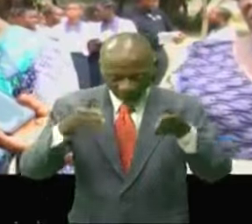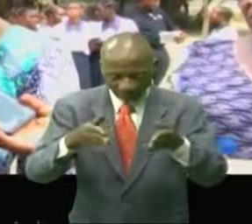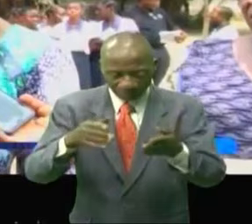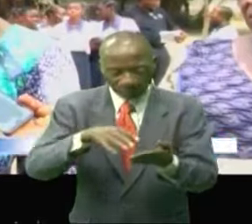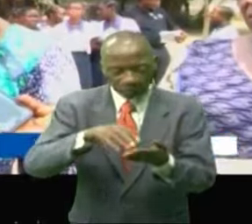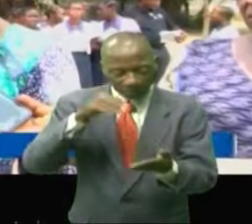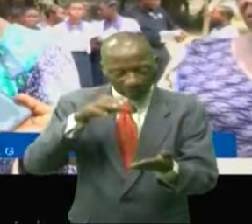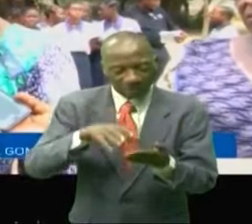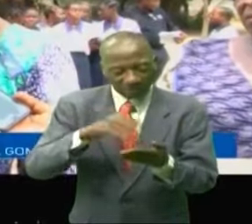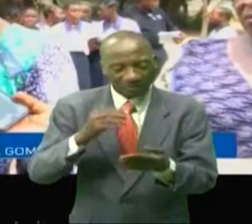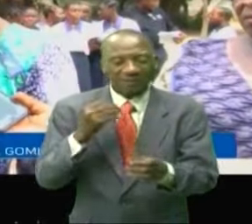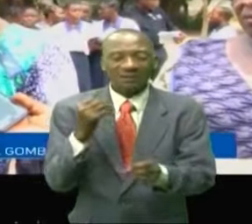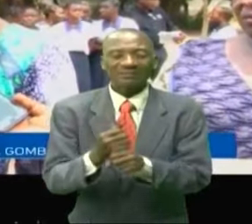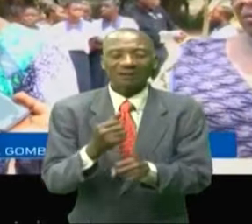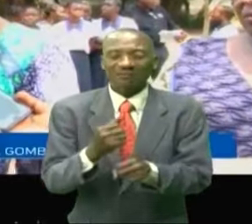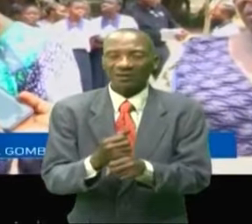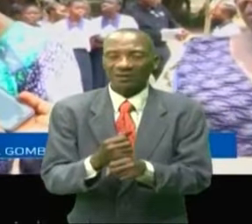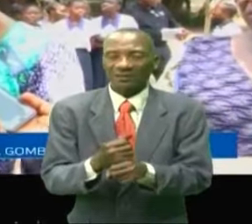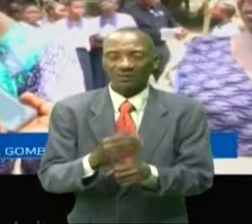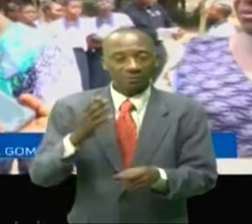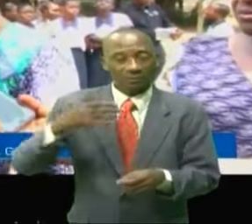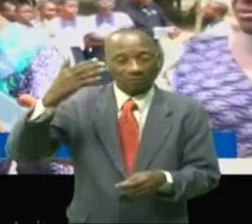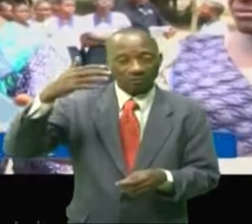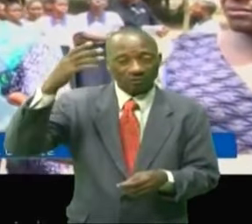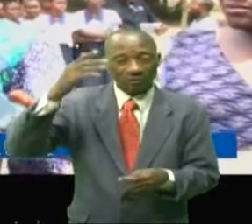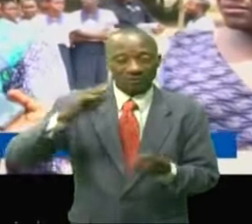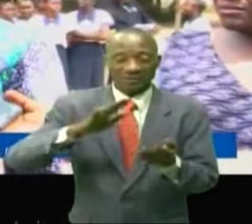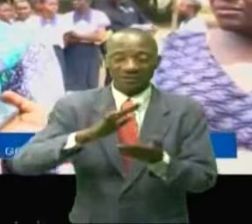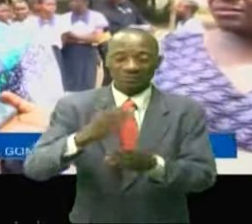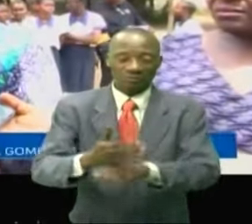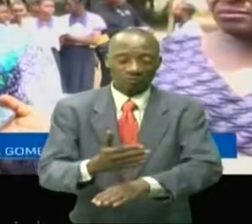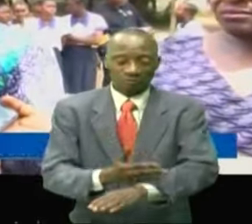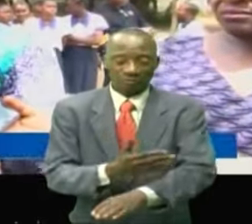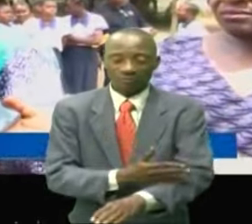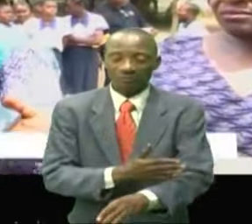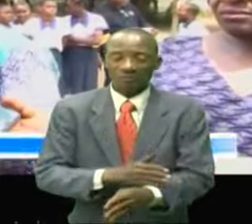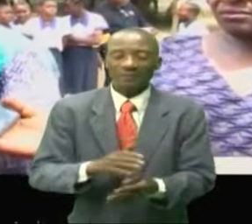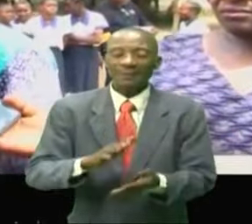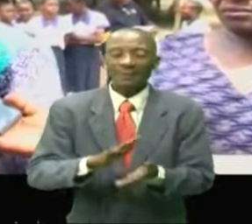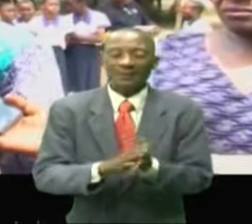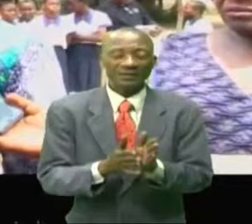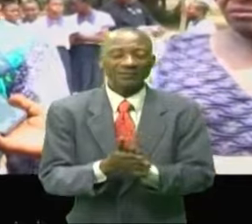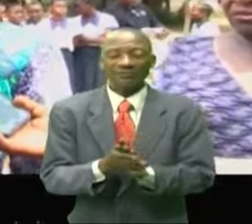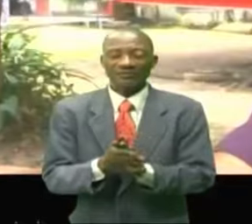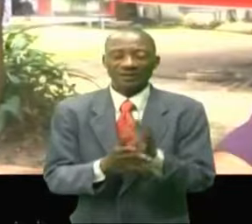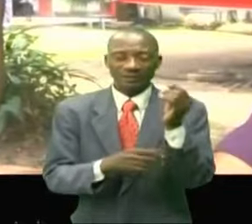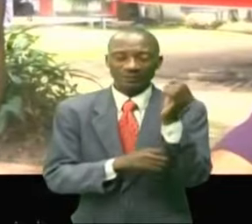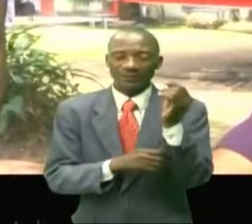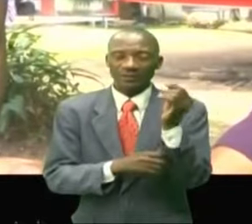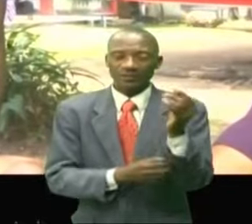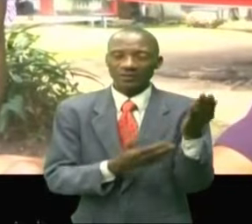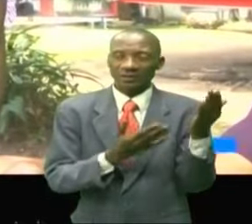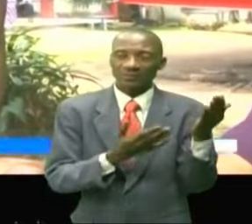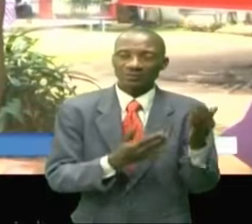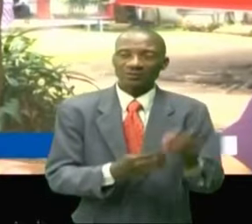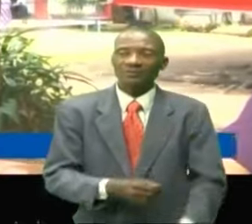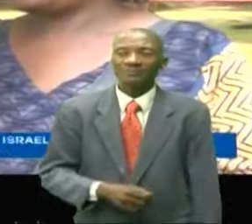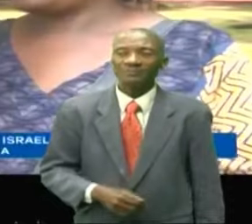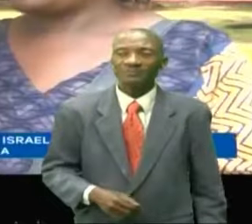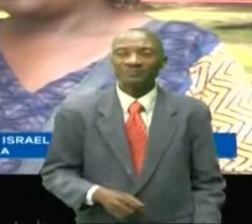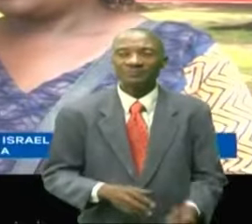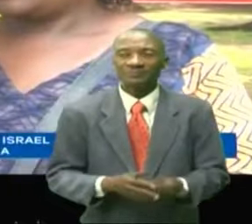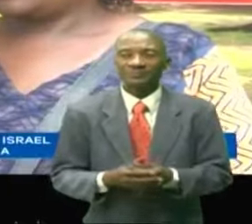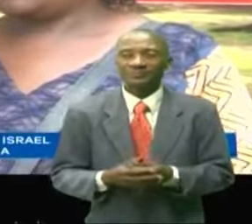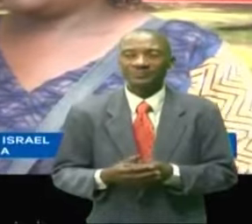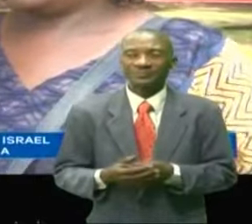On a une forte demande, mais on est buté à un problème des infrastructures. Cette école dispose